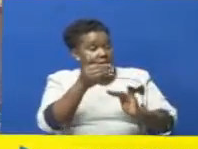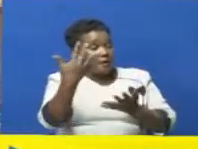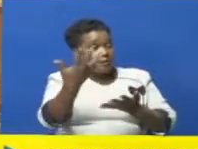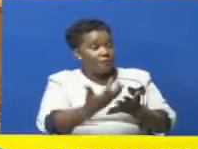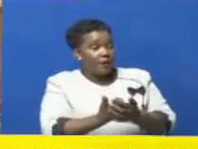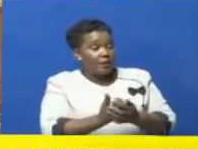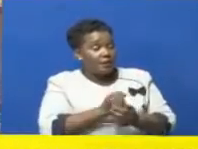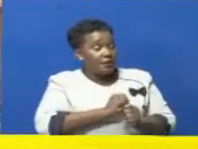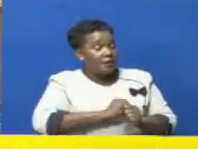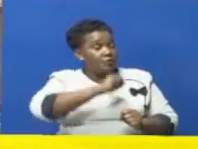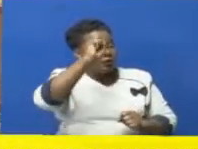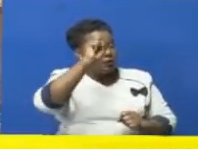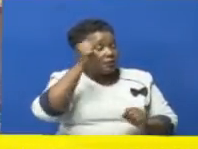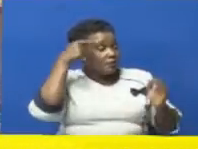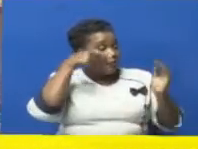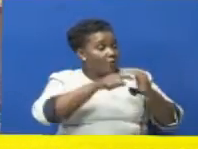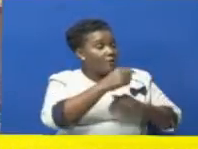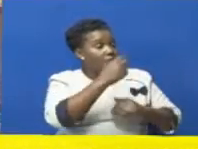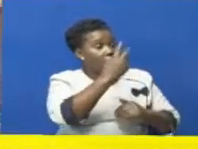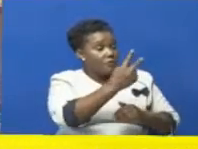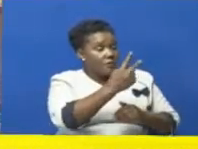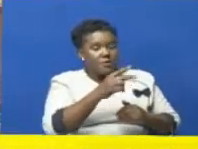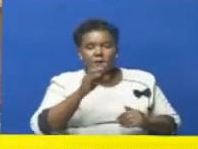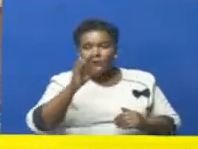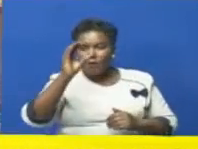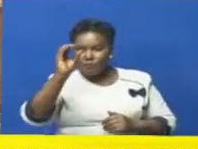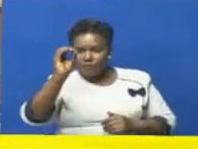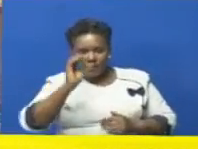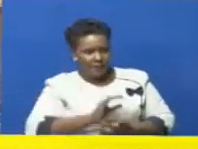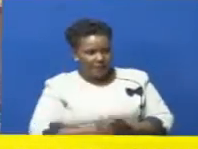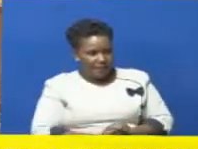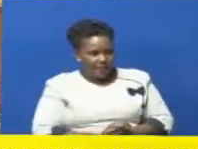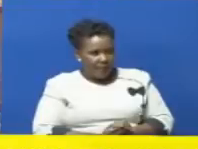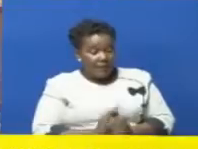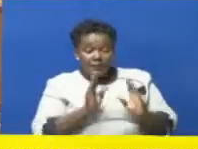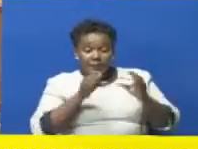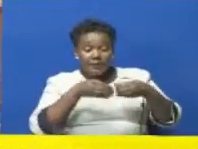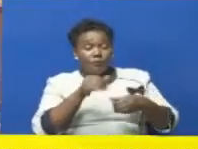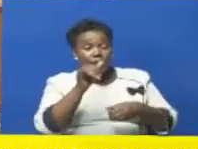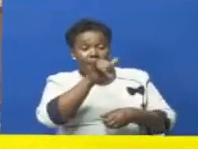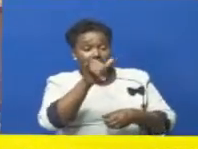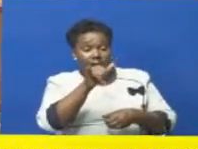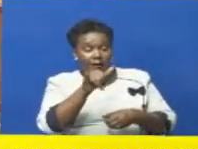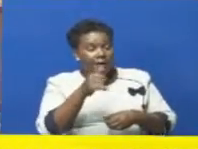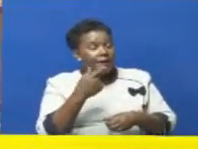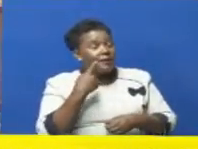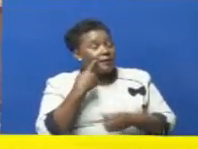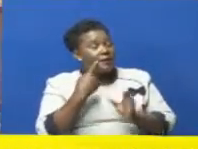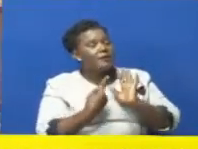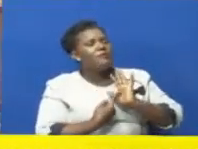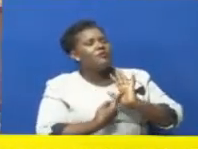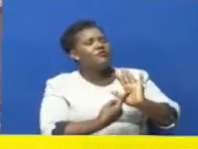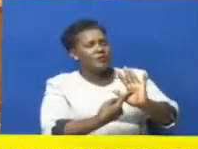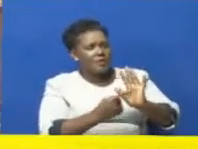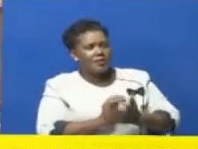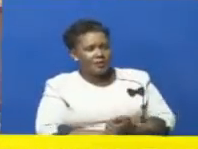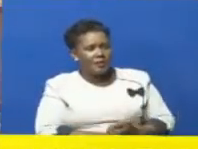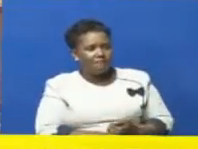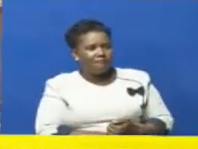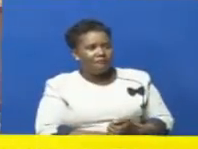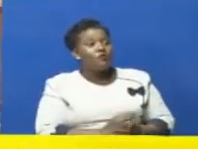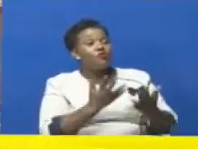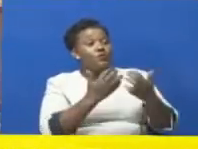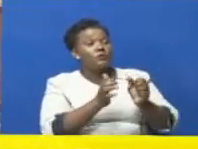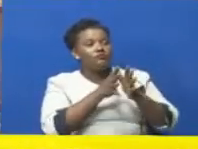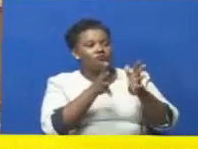bila. Performance ya hali ya juu ambayo imeonyeshwa na klabu ya Yanga. Maneno yalikuwepo kwamba haya ngoja tuone